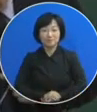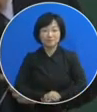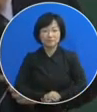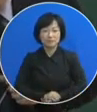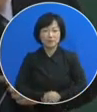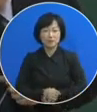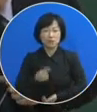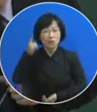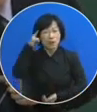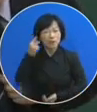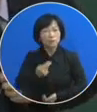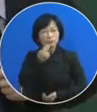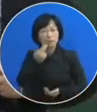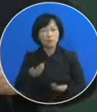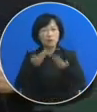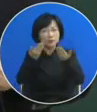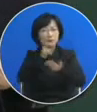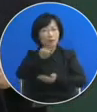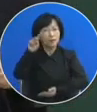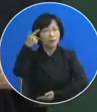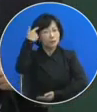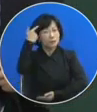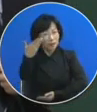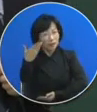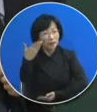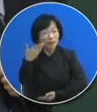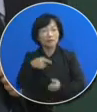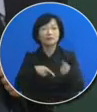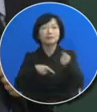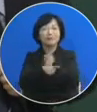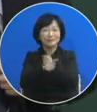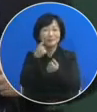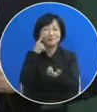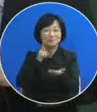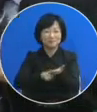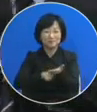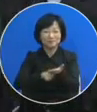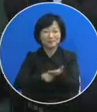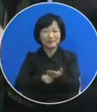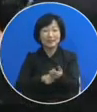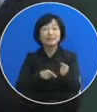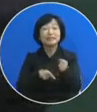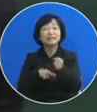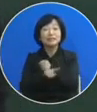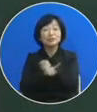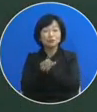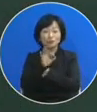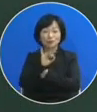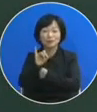이유를 발견한 사람들. And they're the people who realize the reason for that. 어떤 이유 말입니까? What reason is that?